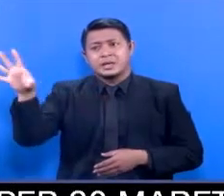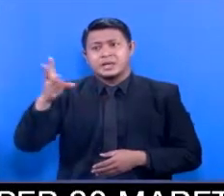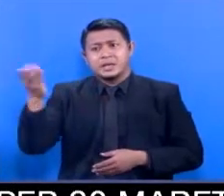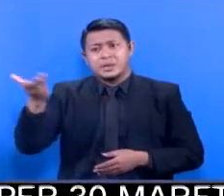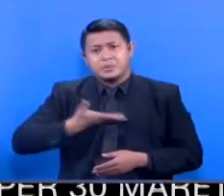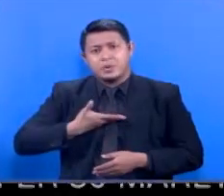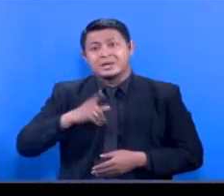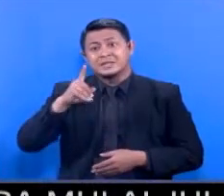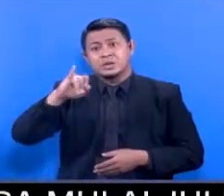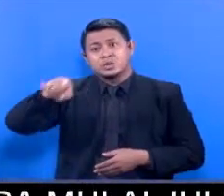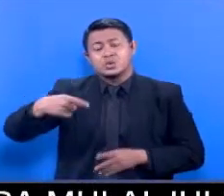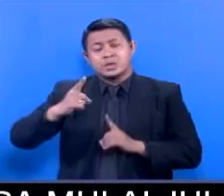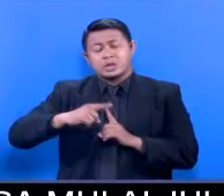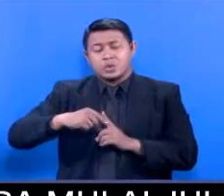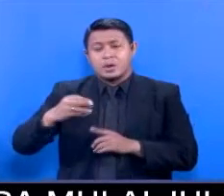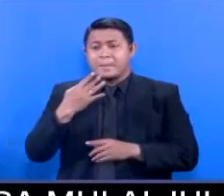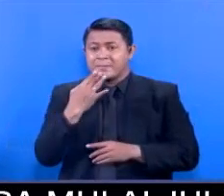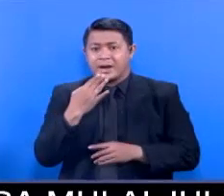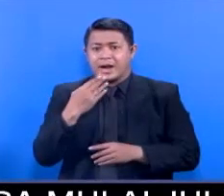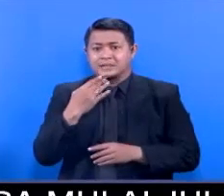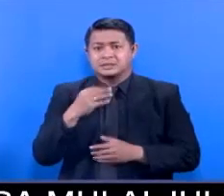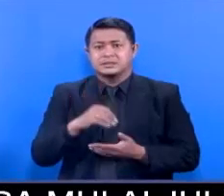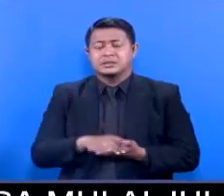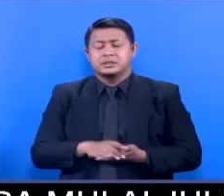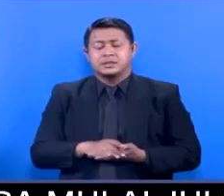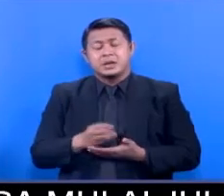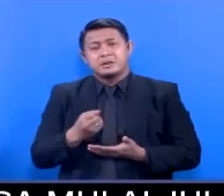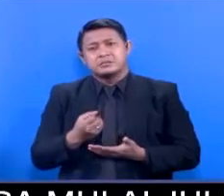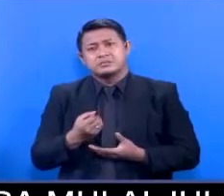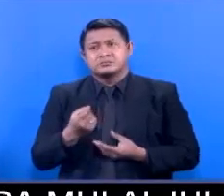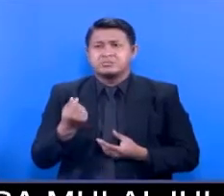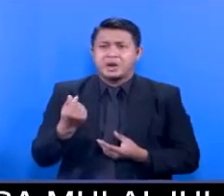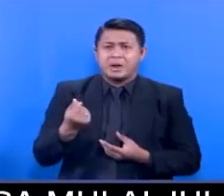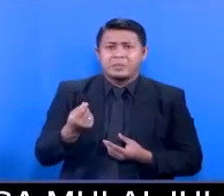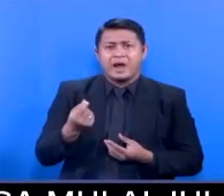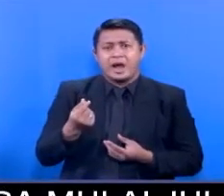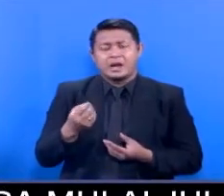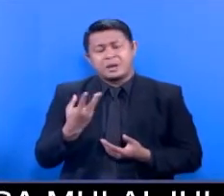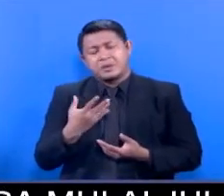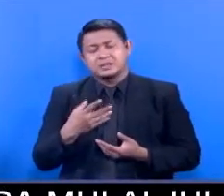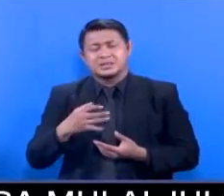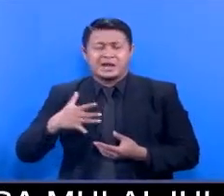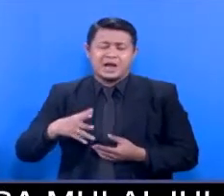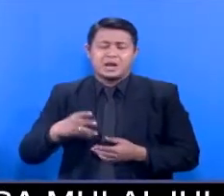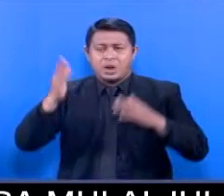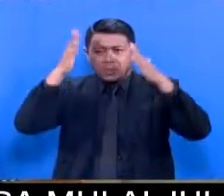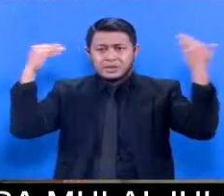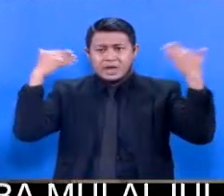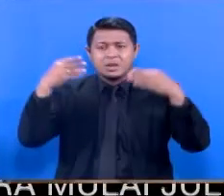juta ton beras selama ini wacana impor serta penentuan harga jual beras dinilai kerap merugikan petani